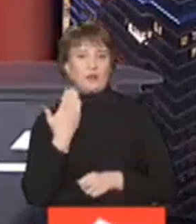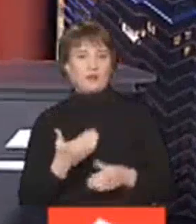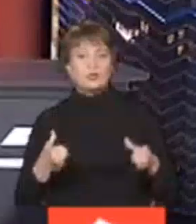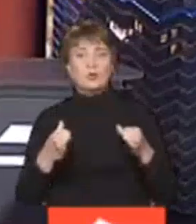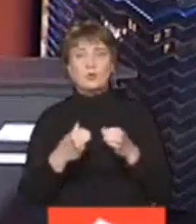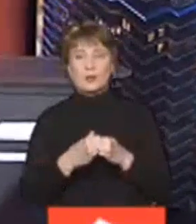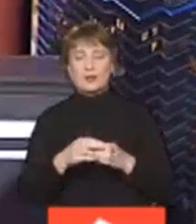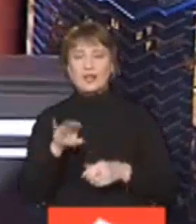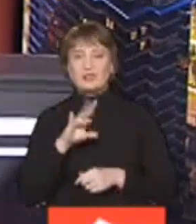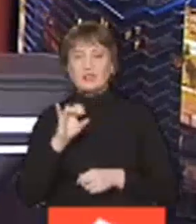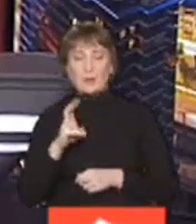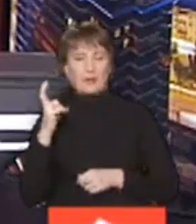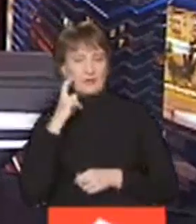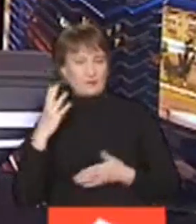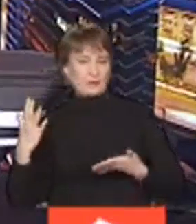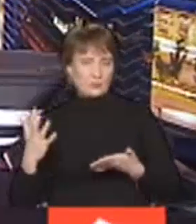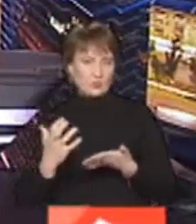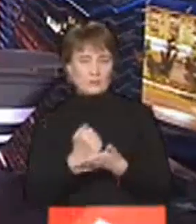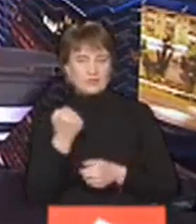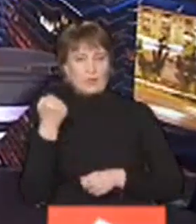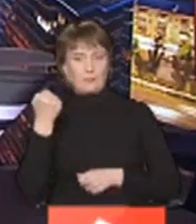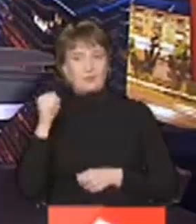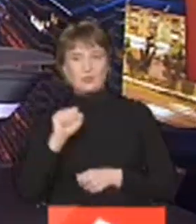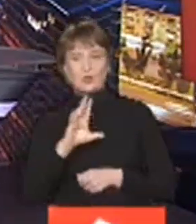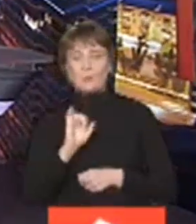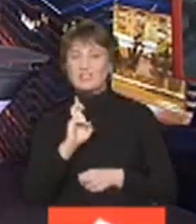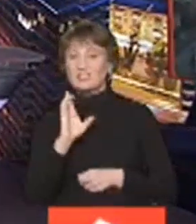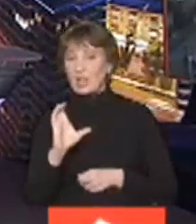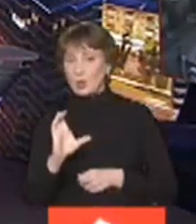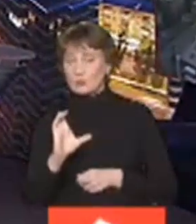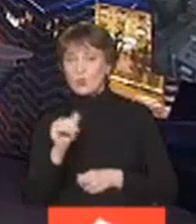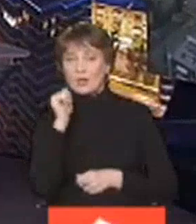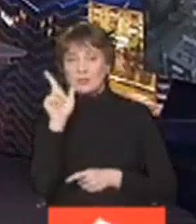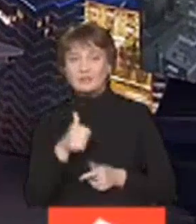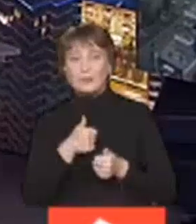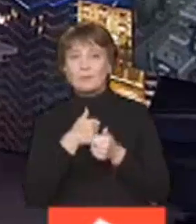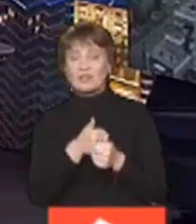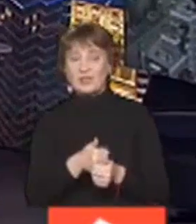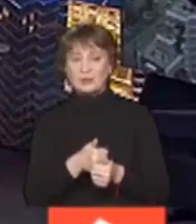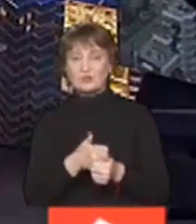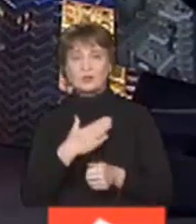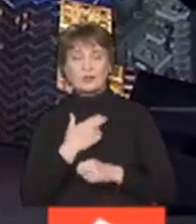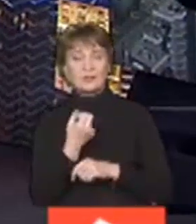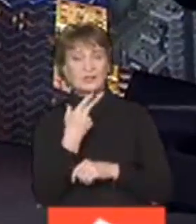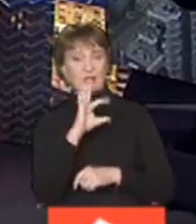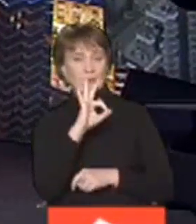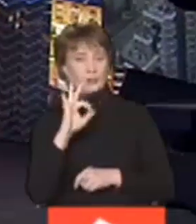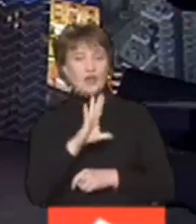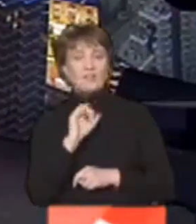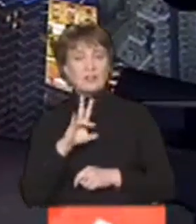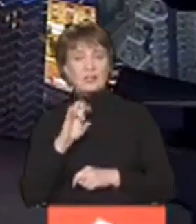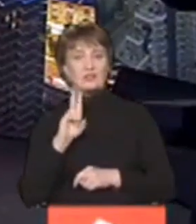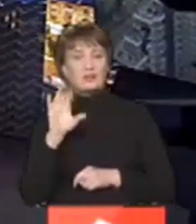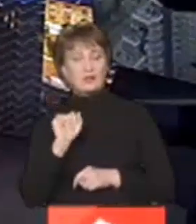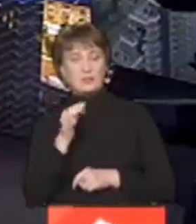команді «Динамо Київ» сьогодні здолати непереможну «Барселону». Але завтра приєднуйтеся до нас в 13-й годині. Василь Климчук і Наталка